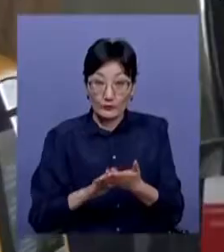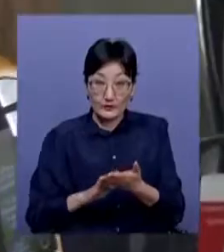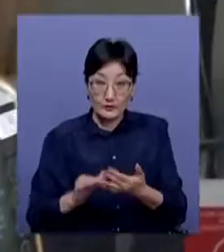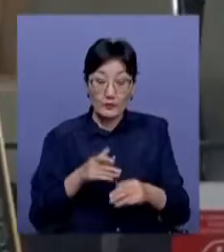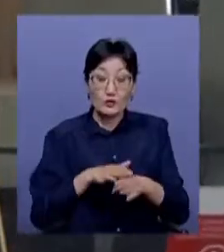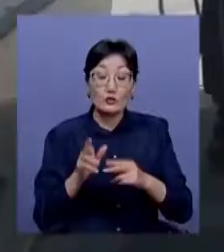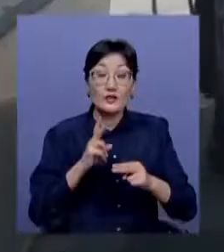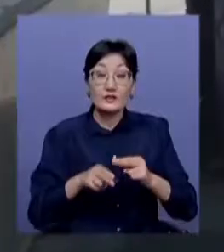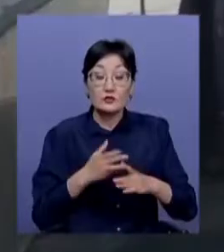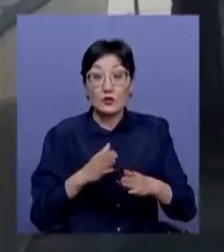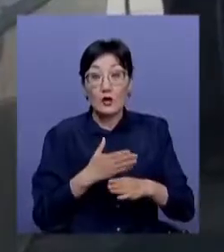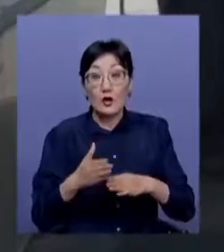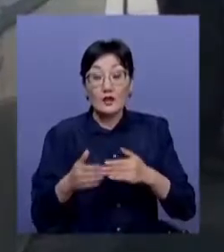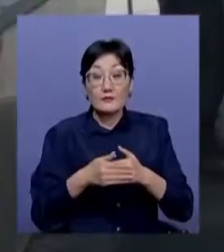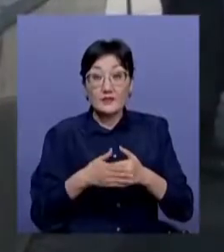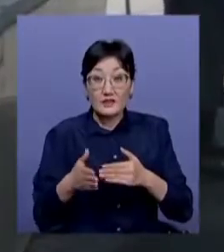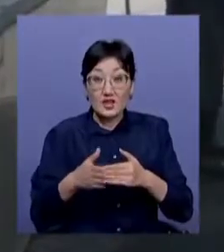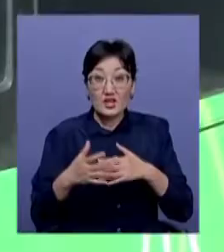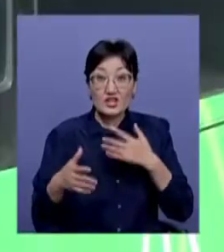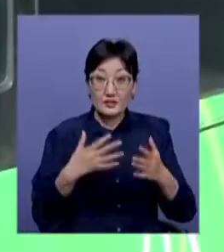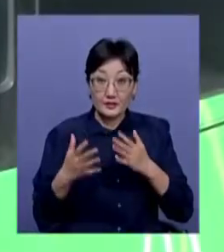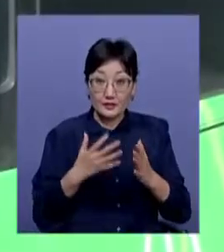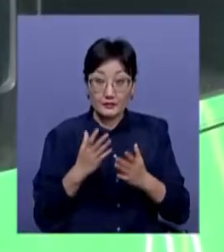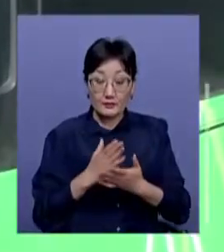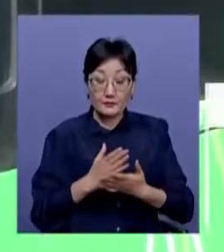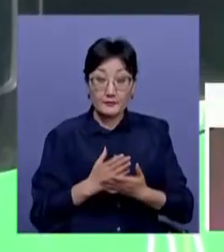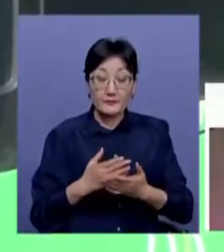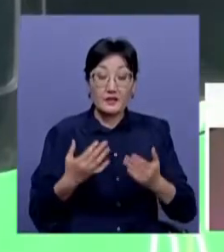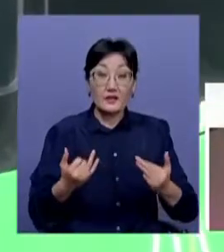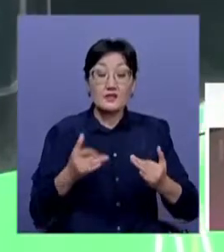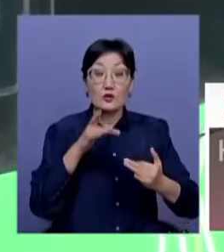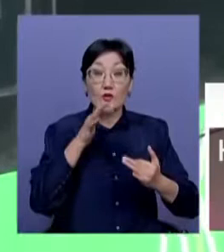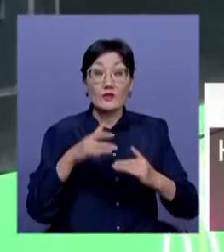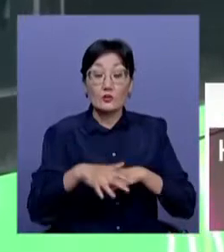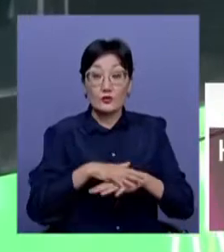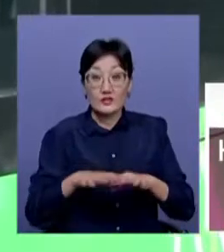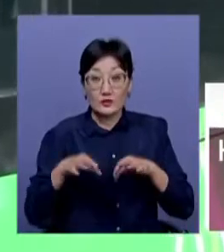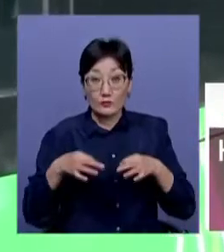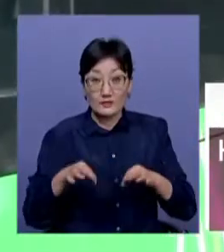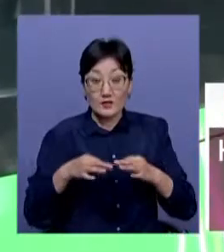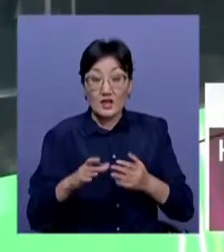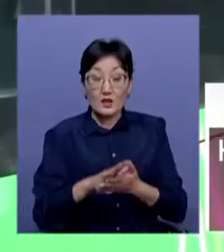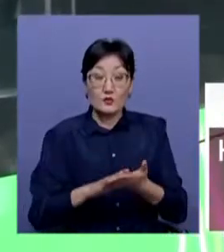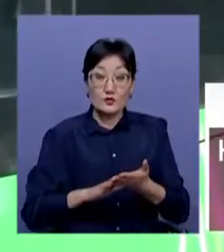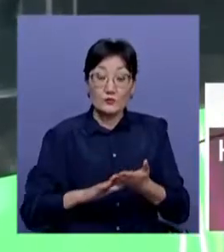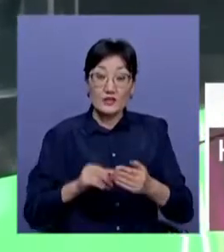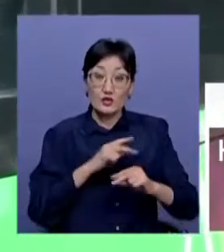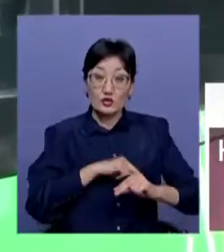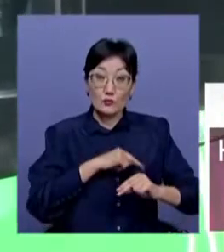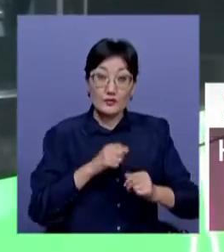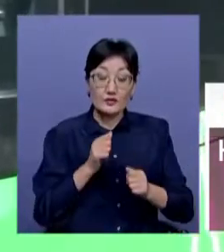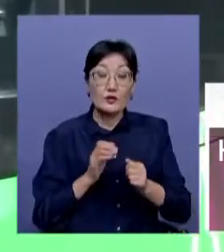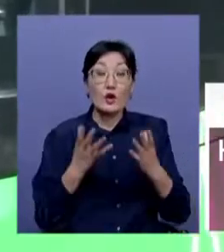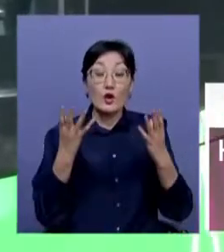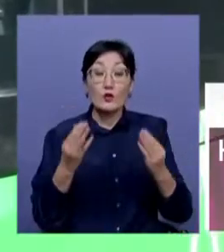толық аяқталған соң есіктер ашылып желдетіледі. Қазіргі таңда қоғамдық көліктерді дезинфекциялау жұмыстары